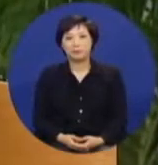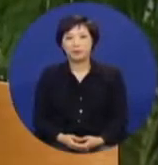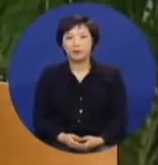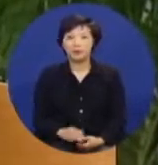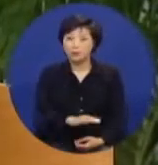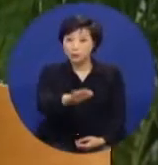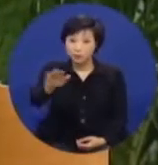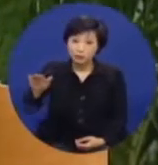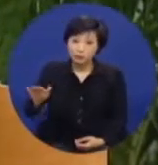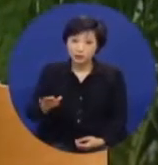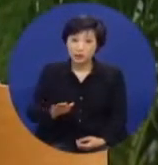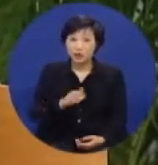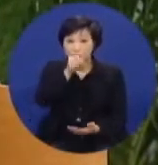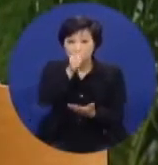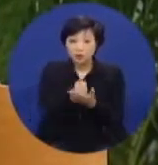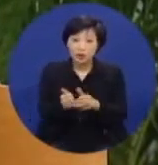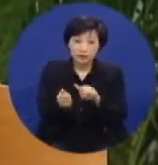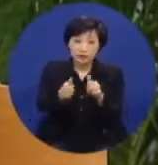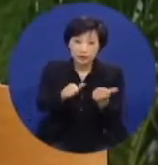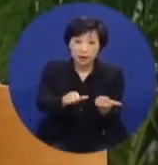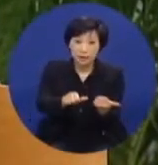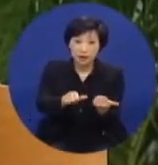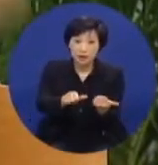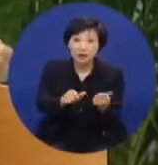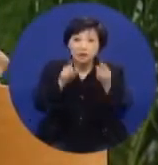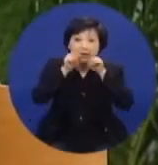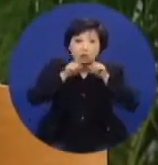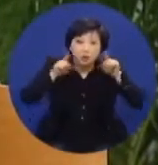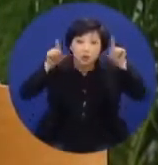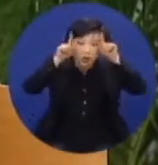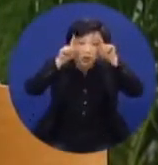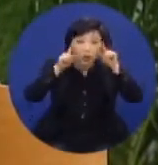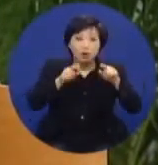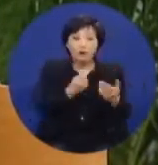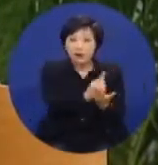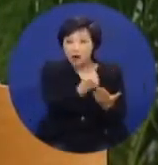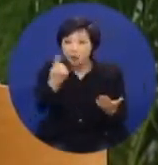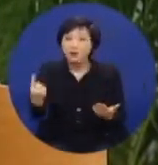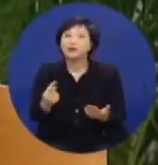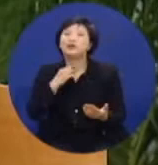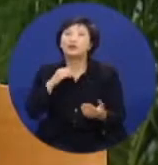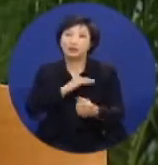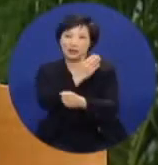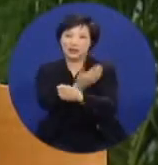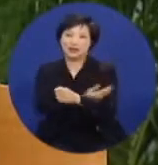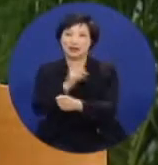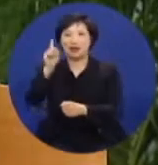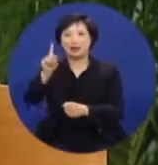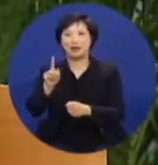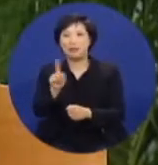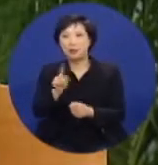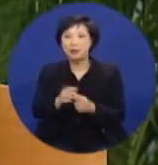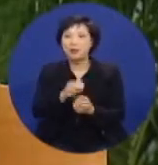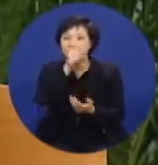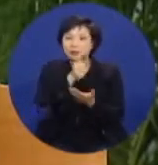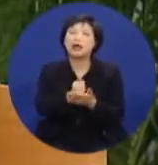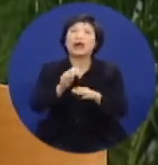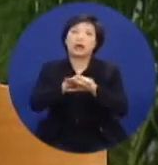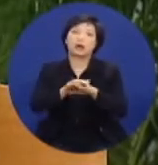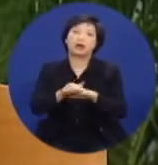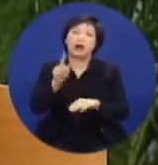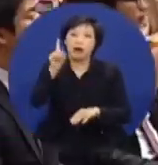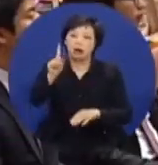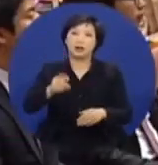그래서 우리가 죄와 사망과 쉬우 골며 난 게 이란 길을 최애 결 밖에